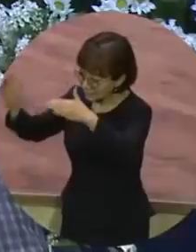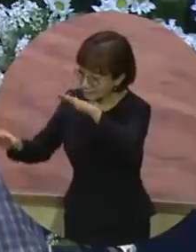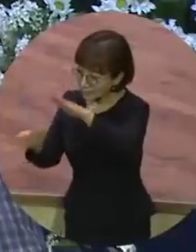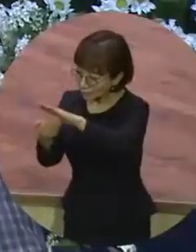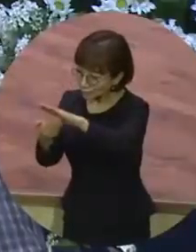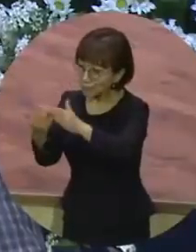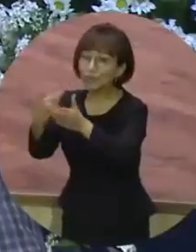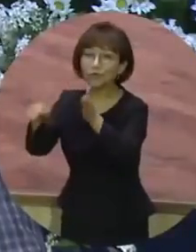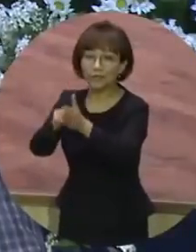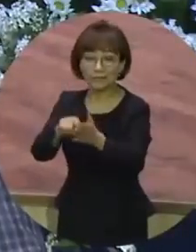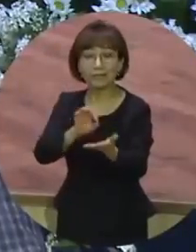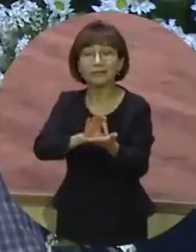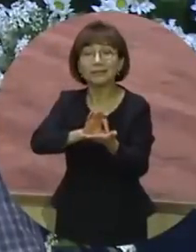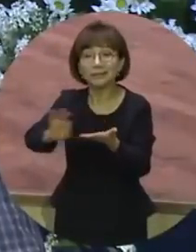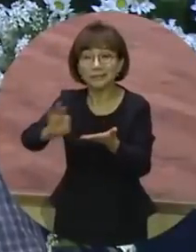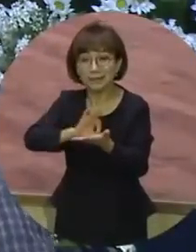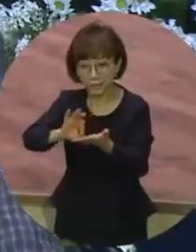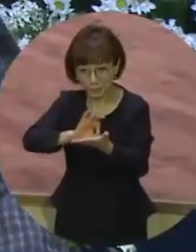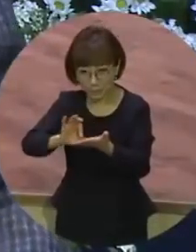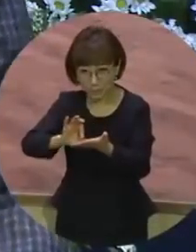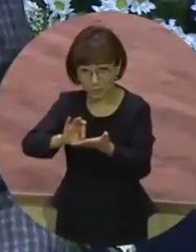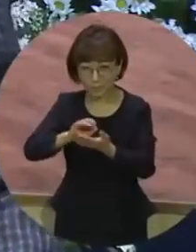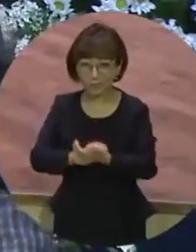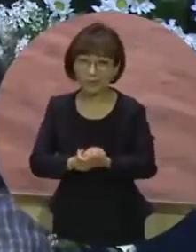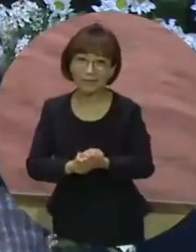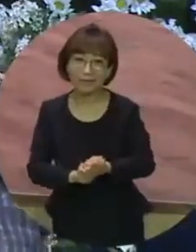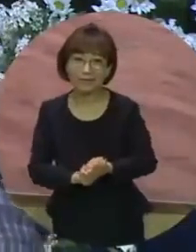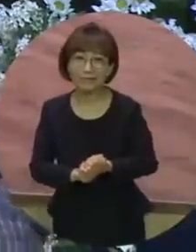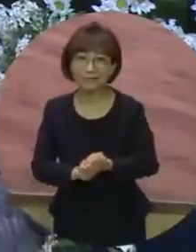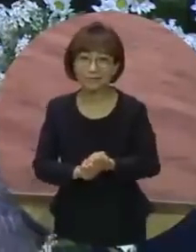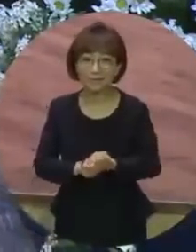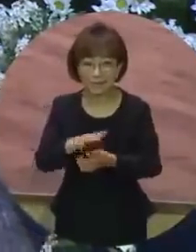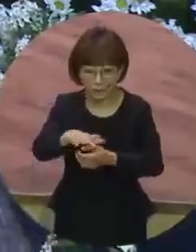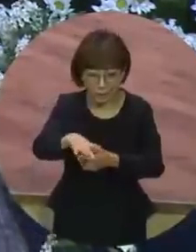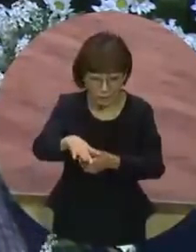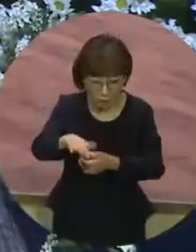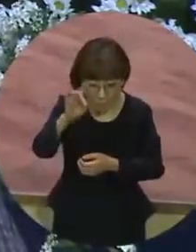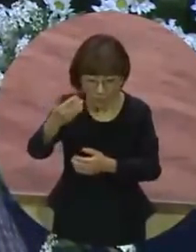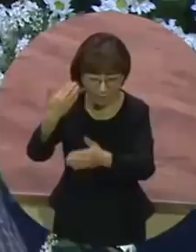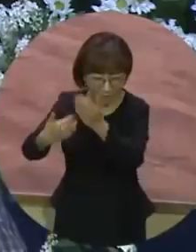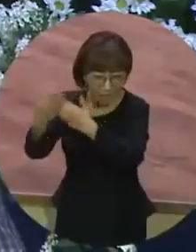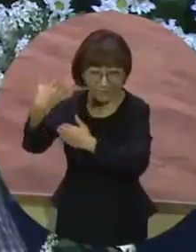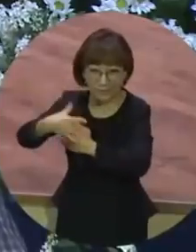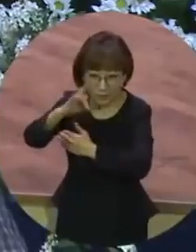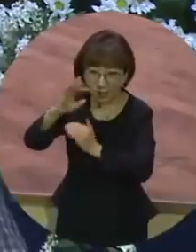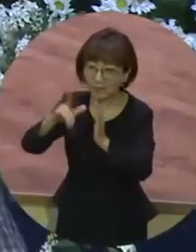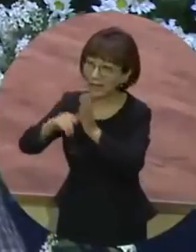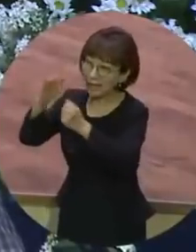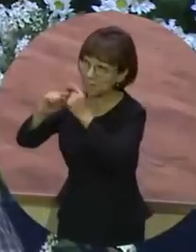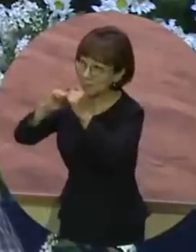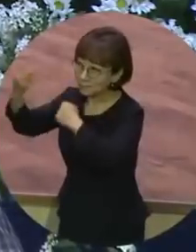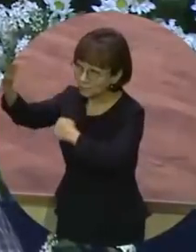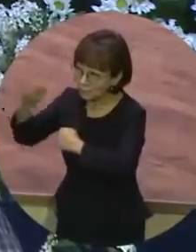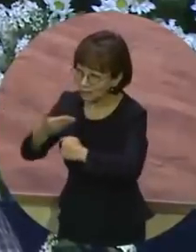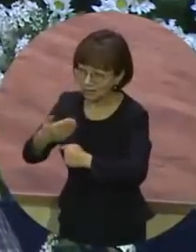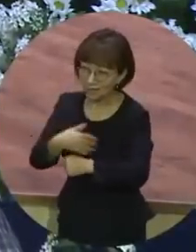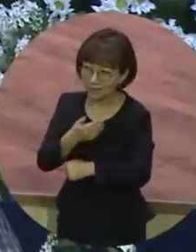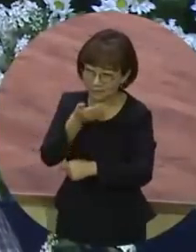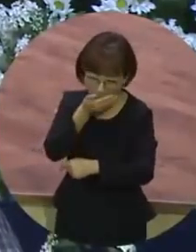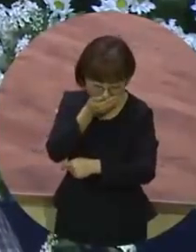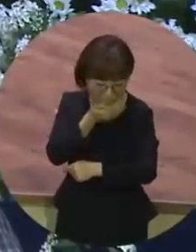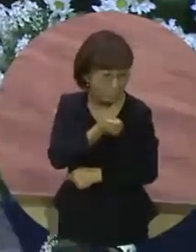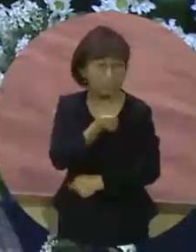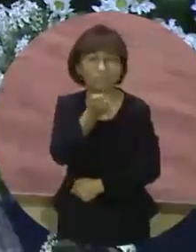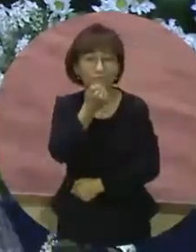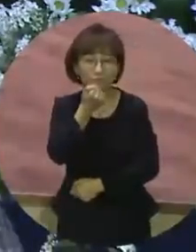이 말씀 성취에 쓰임 받았다. 처음에는 하나님의 말씀하실 때 불신앙했어요. 비웃었어요. 하나님 웃긴다.